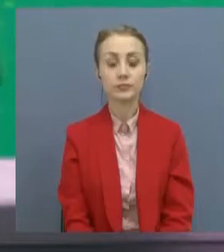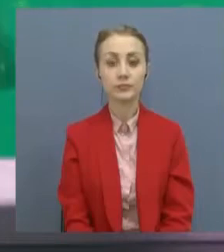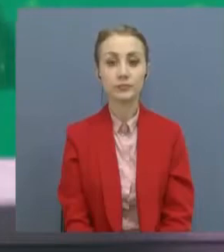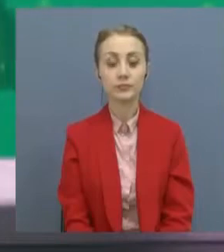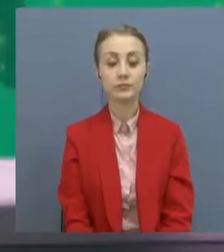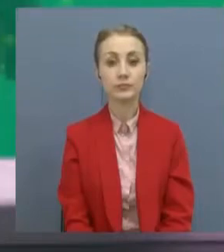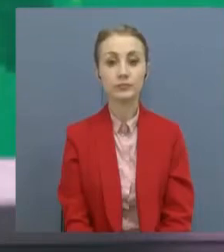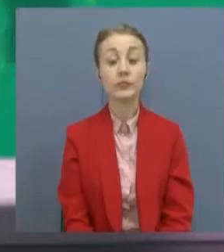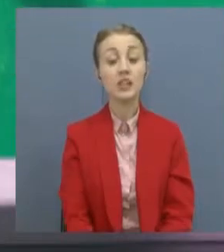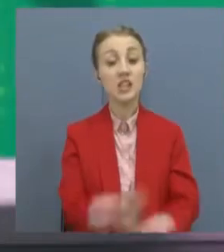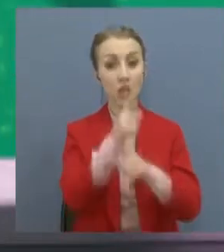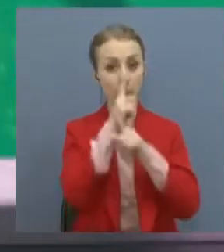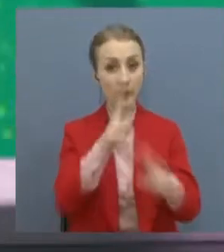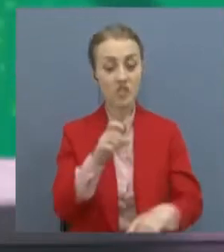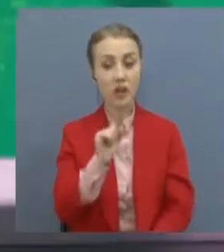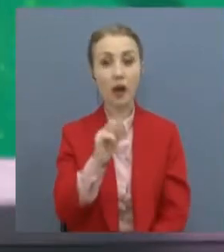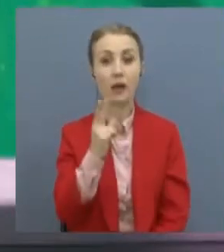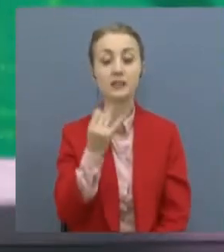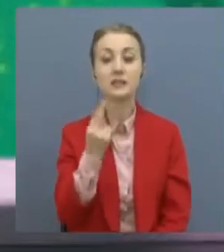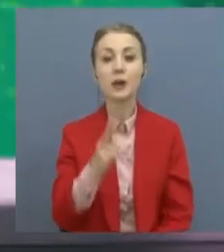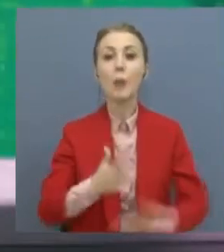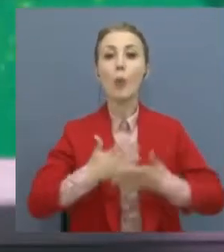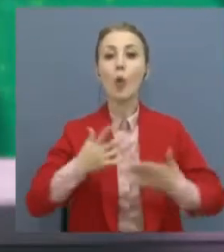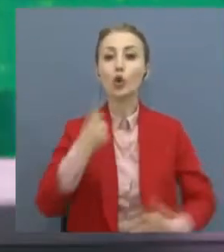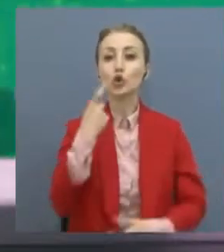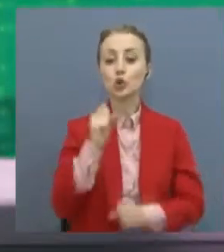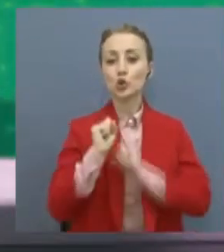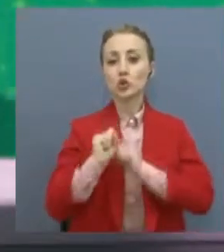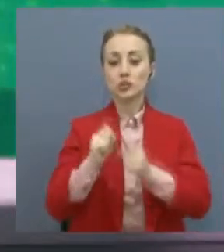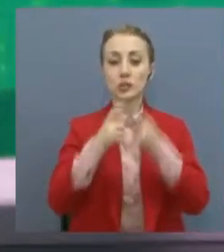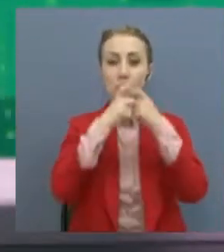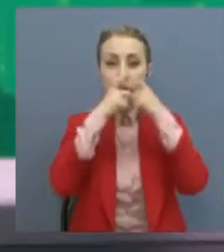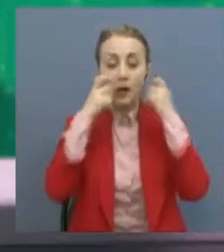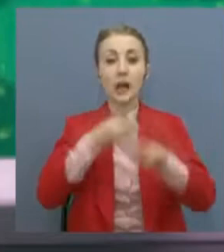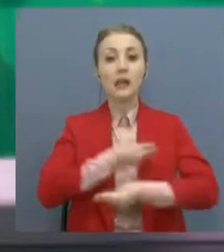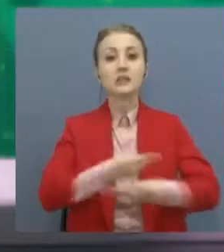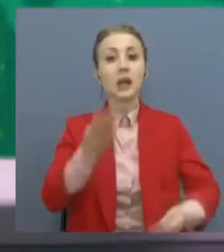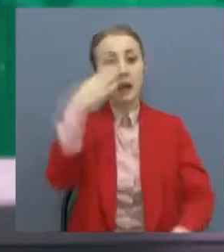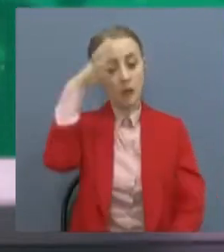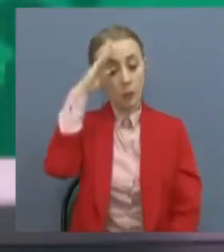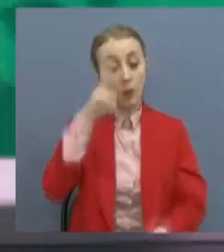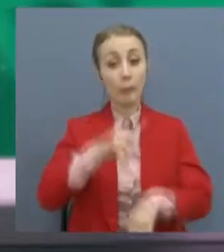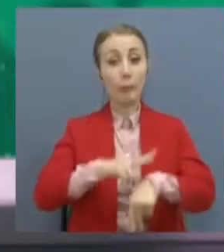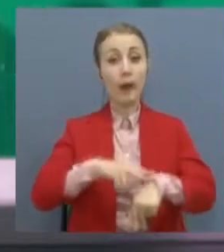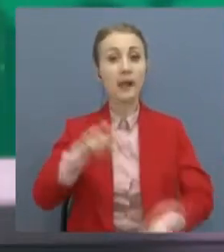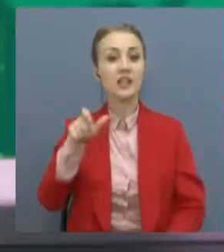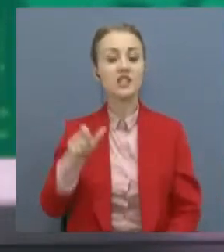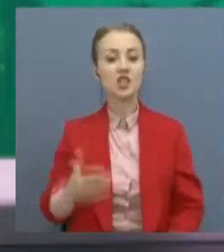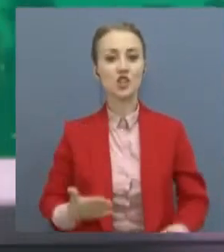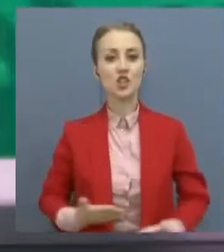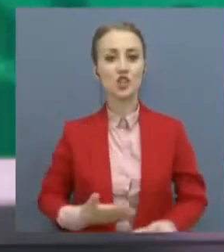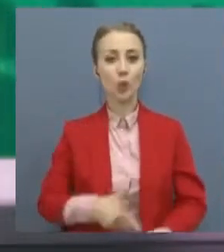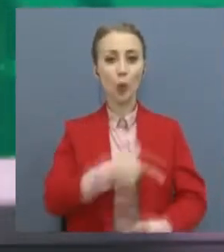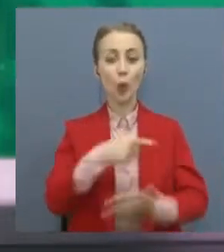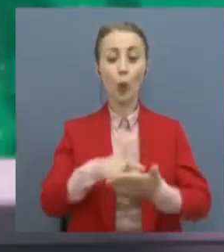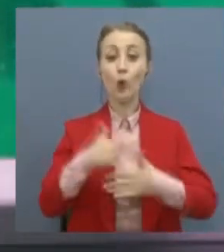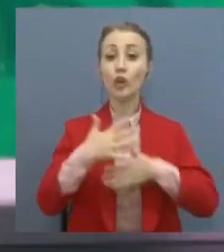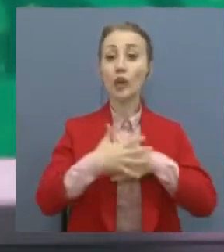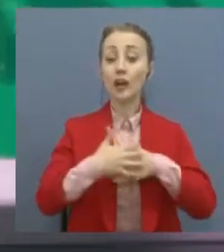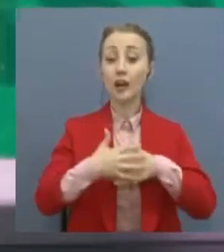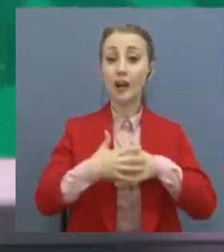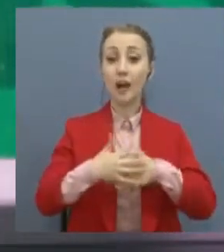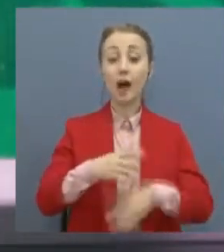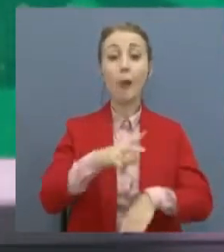Ерекше акция. Ақмолалық полицейлер Көкшетау тұрғындарына тегін медициналық маскалар үлестірді. Тәртіп сақшылары орталық базар, саябақ